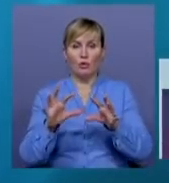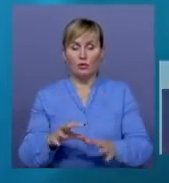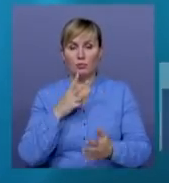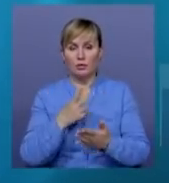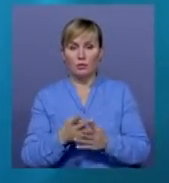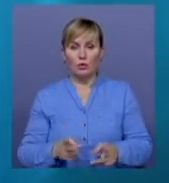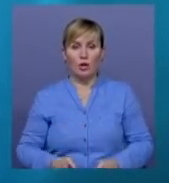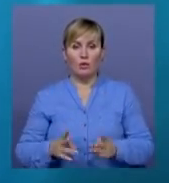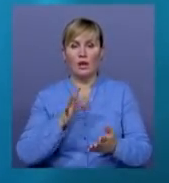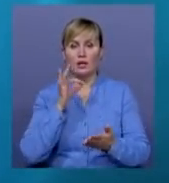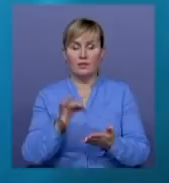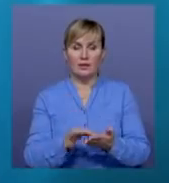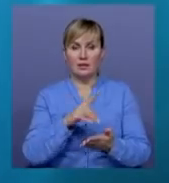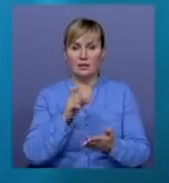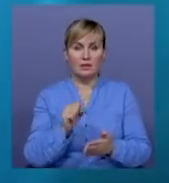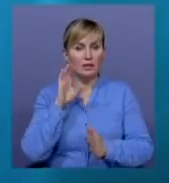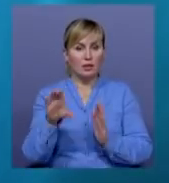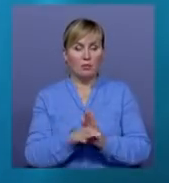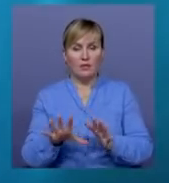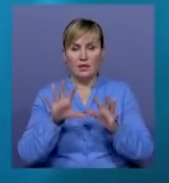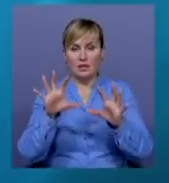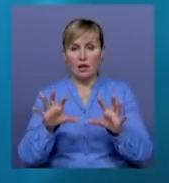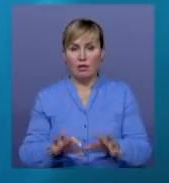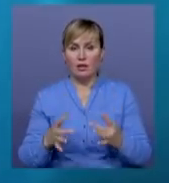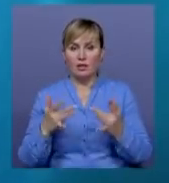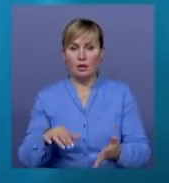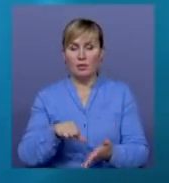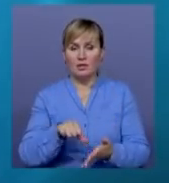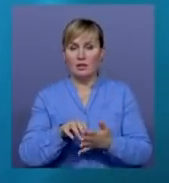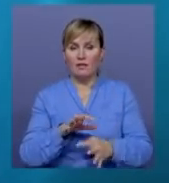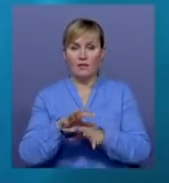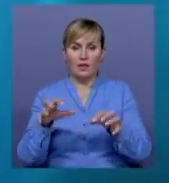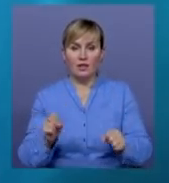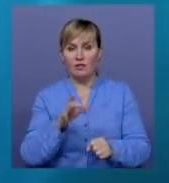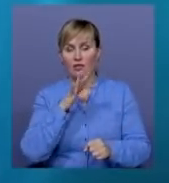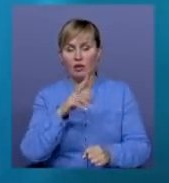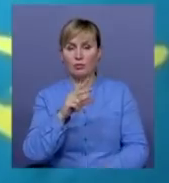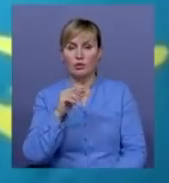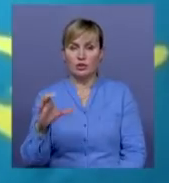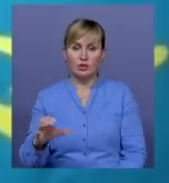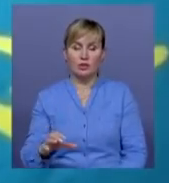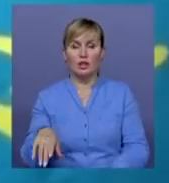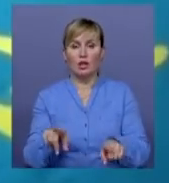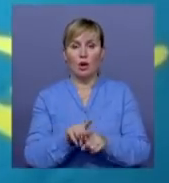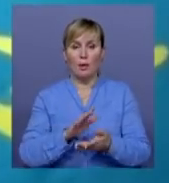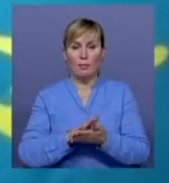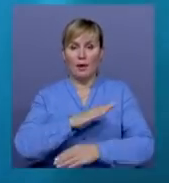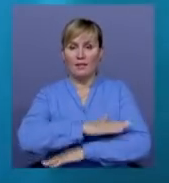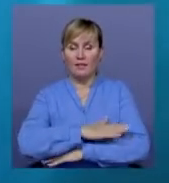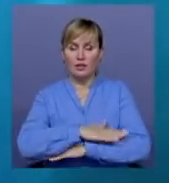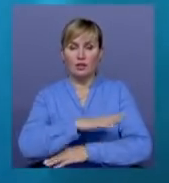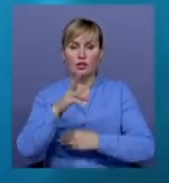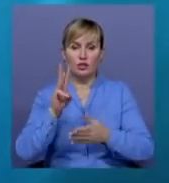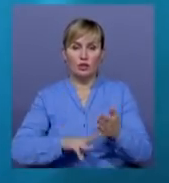предусмотрена уголовная ответственность за неповиновение законным требованиям представителей власти во время чрезвычайной чрезвычайной ситуации. Такое поведение карается